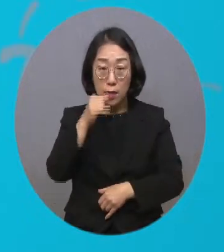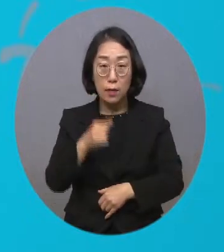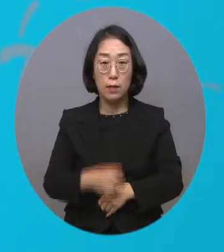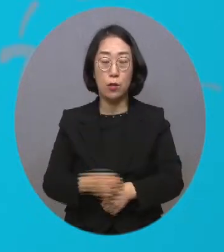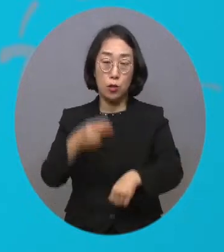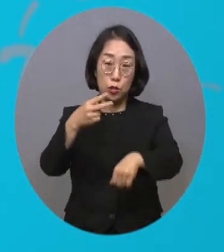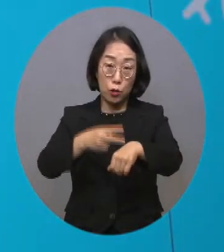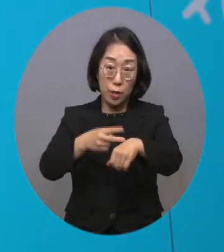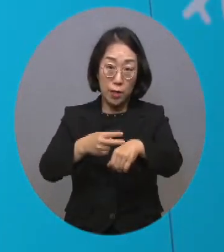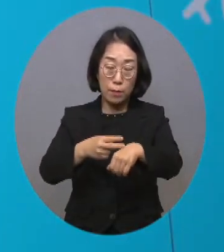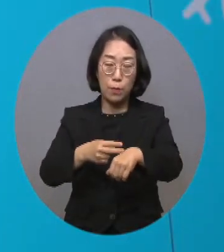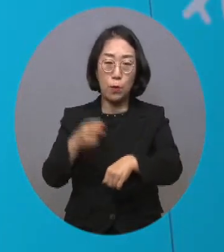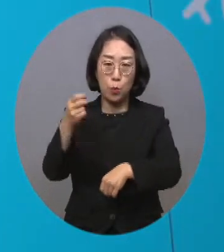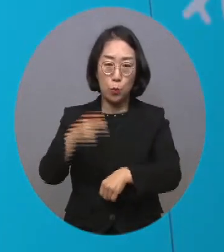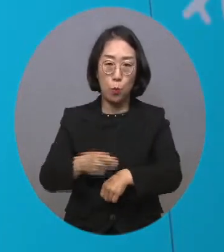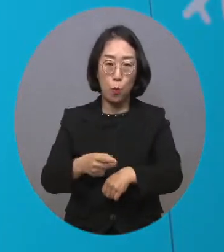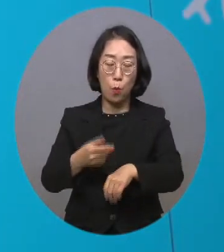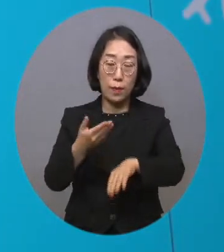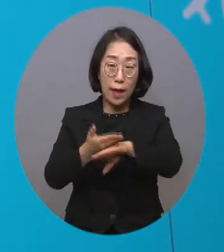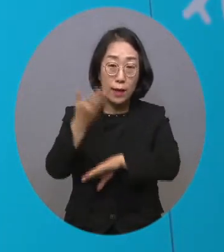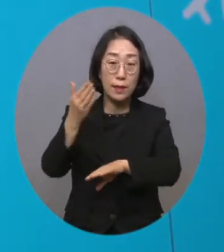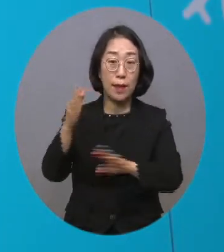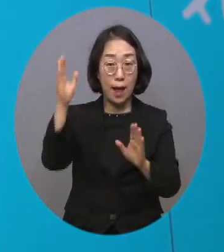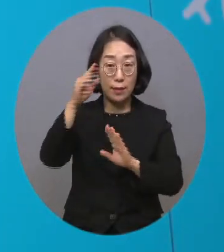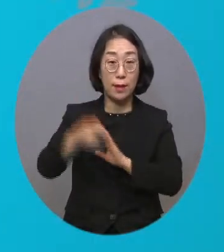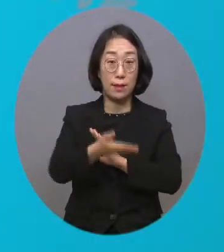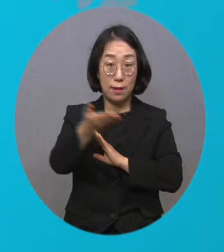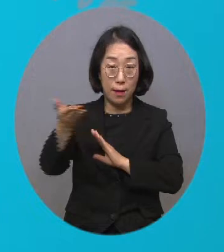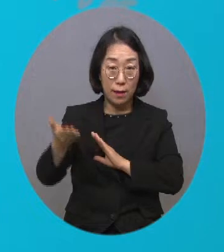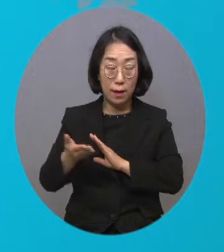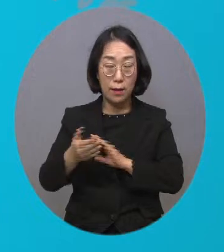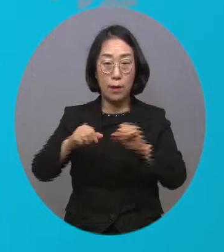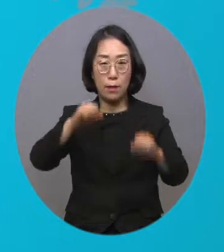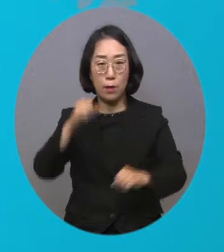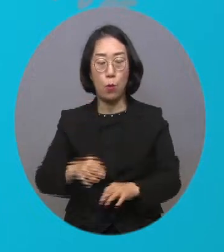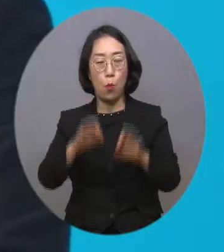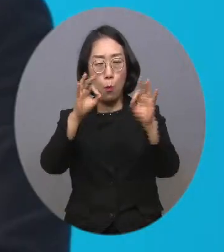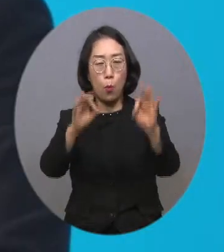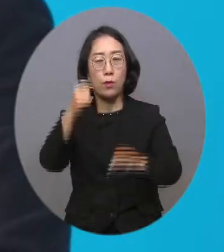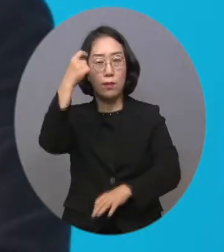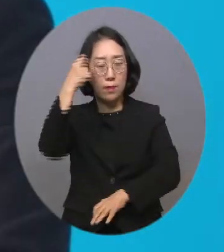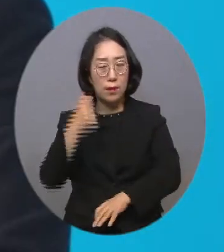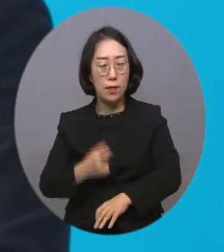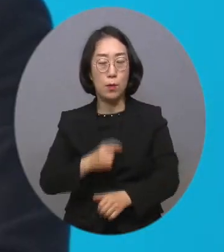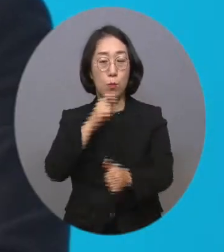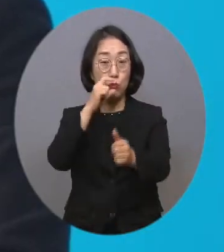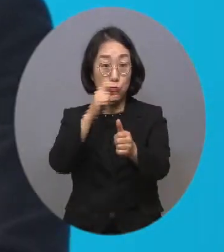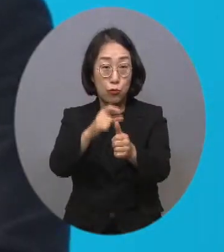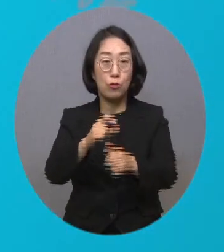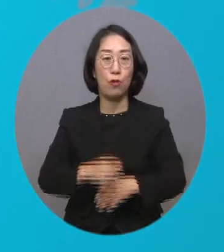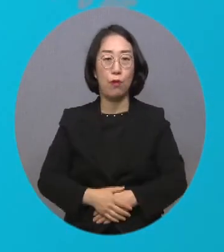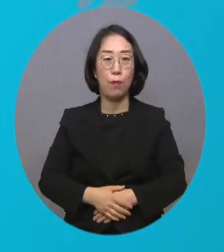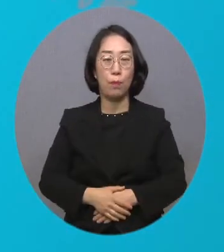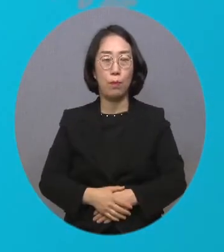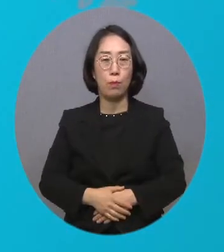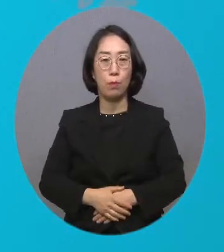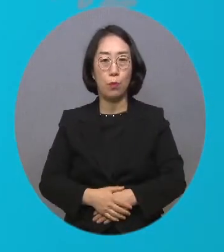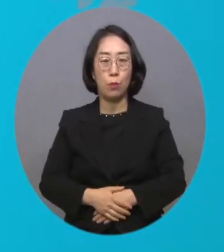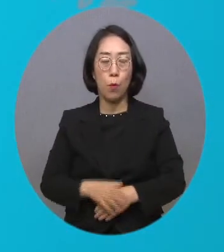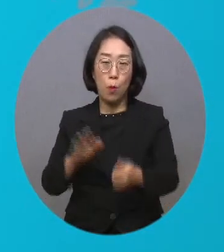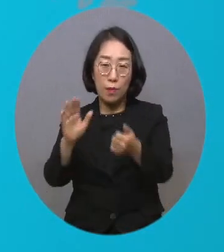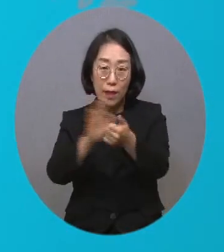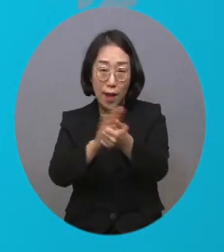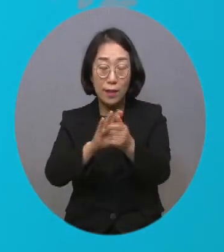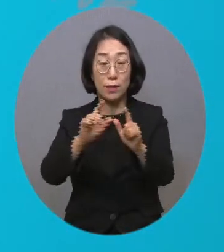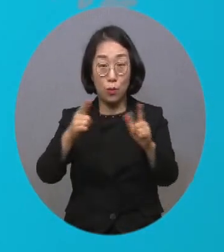하는 태도나 같은 반 학생한테 하는 태도들이 시선이라던가 호칭이라던가 아니면 대하는 자세